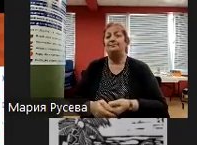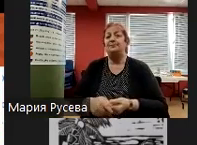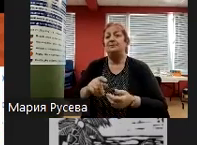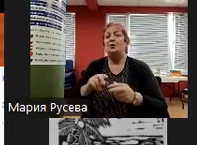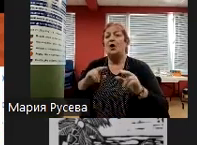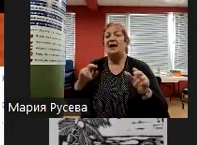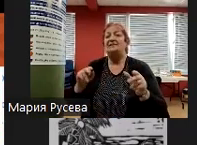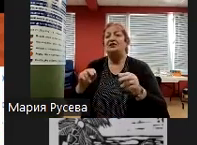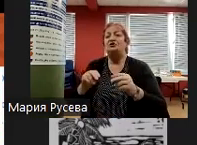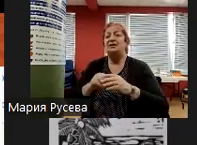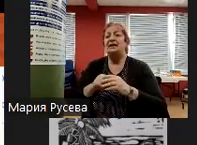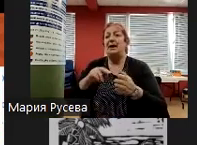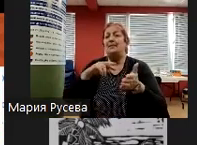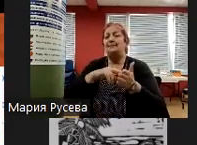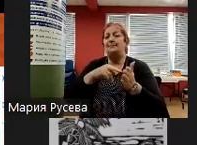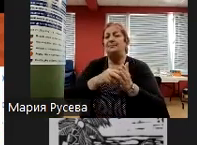различните устройства.